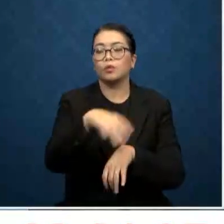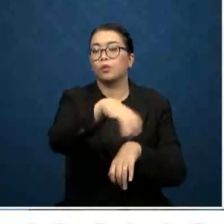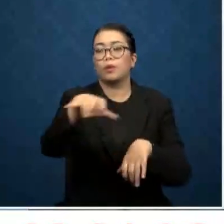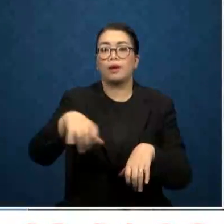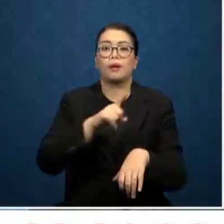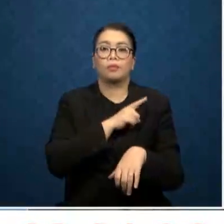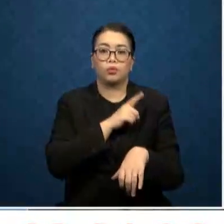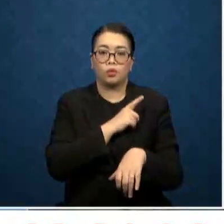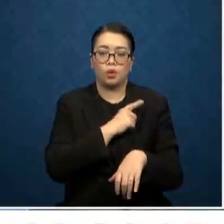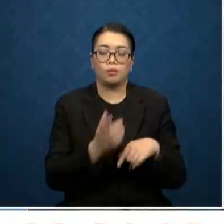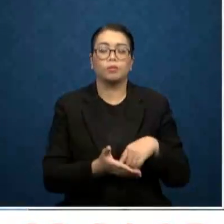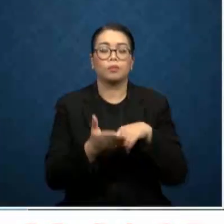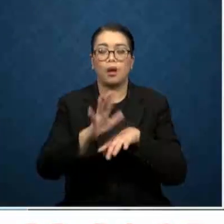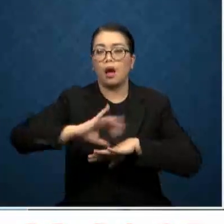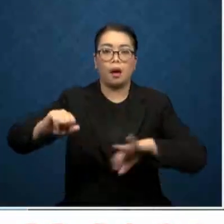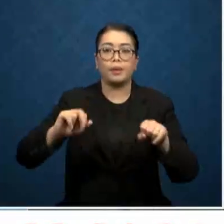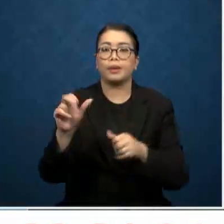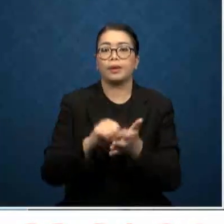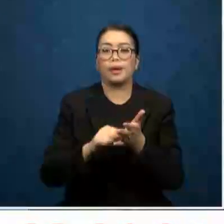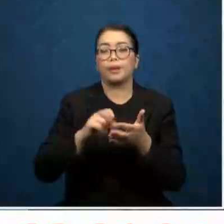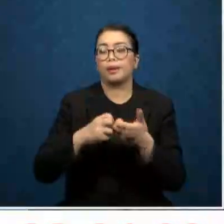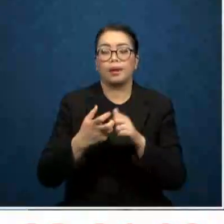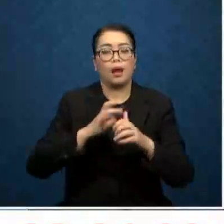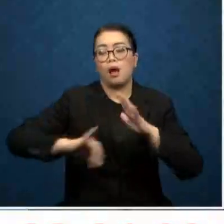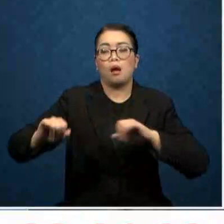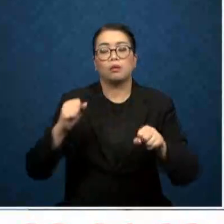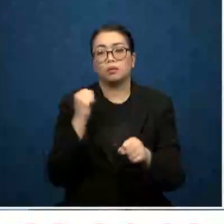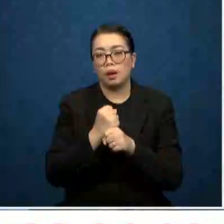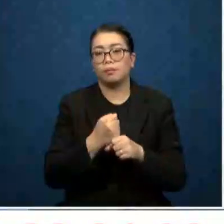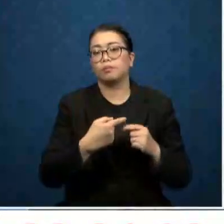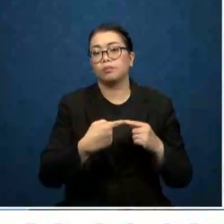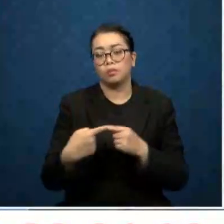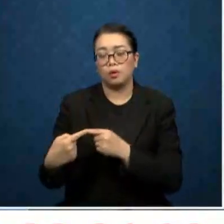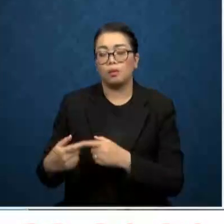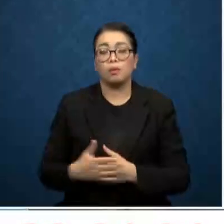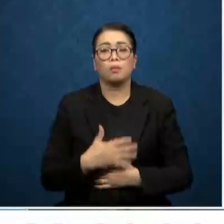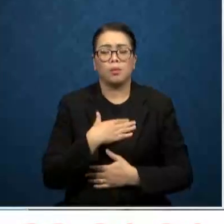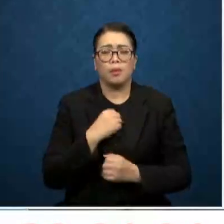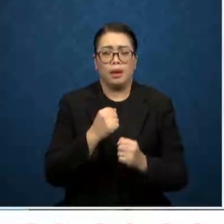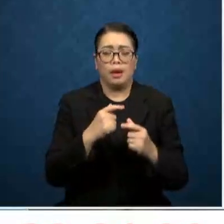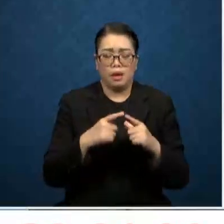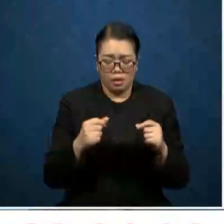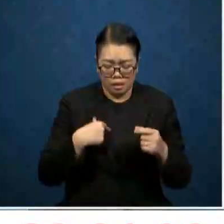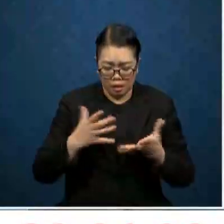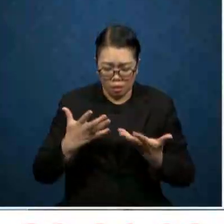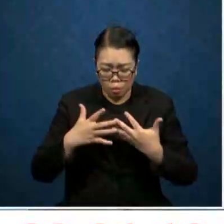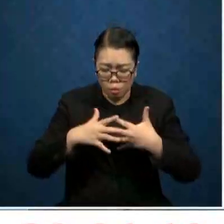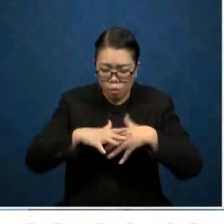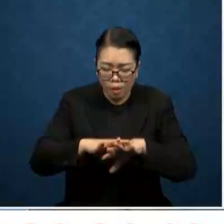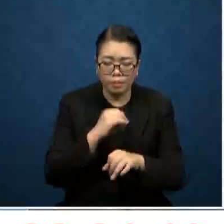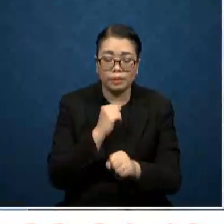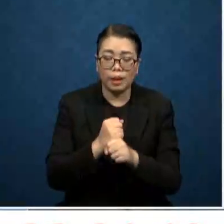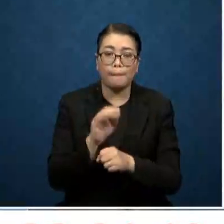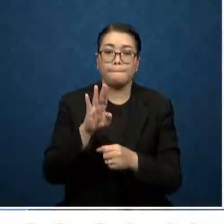หน้าที่ผมพยายามจะหาว่าเรื่องนี้เนี่ยถ้าจะให้มีบูรณาการมาคำว่า